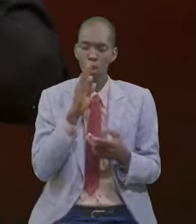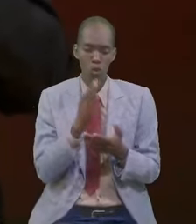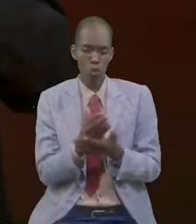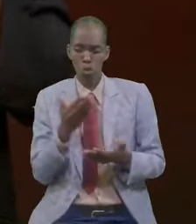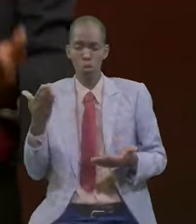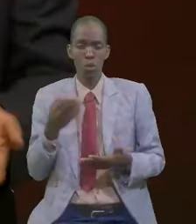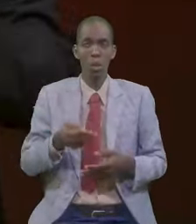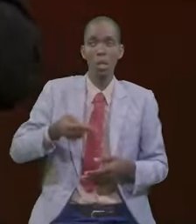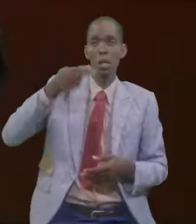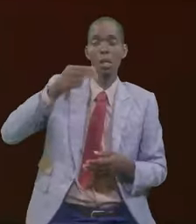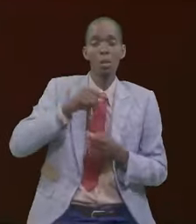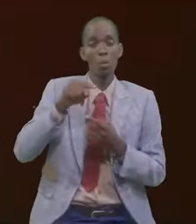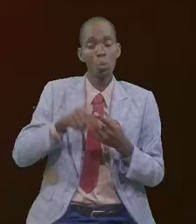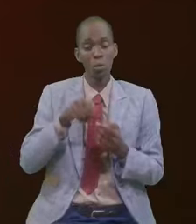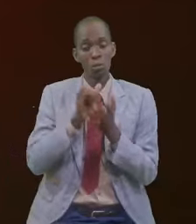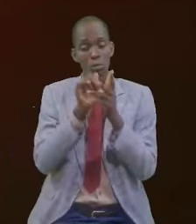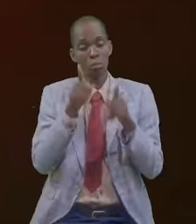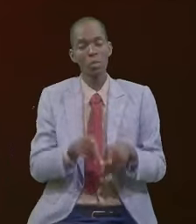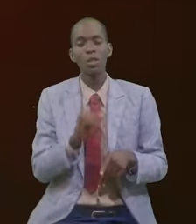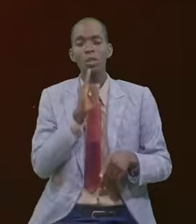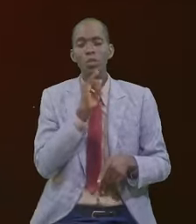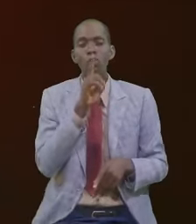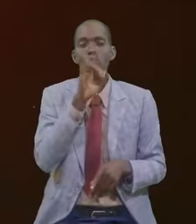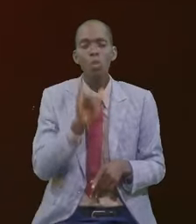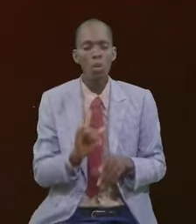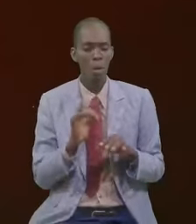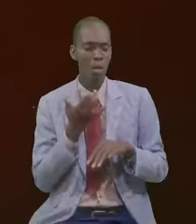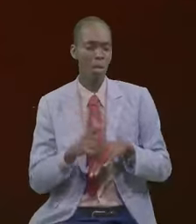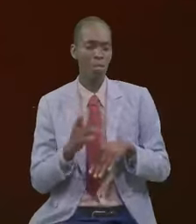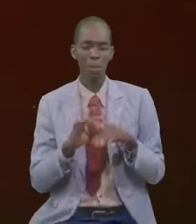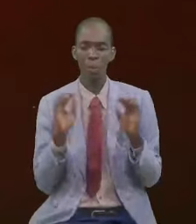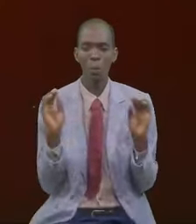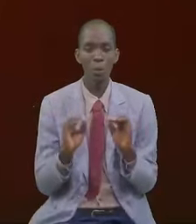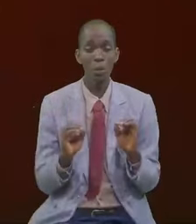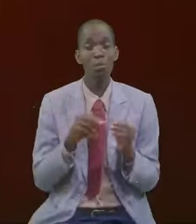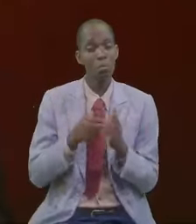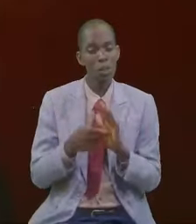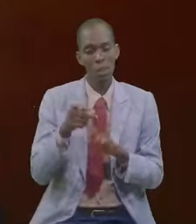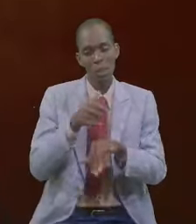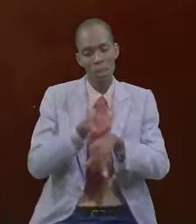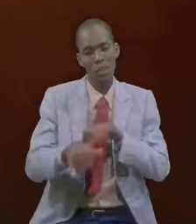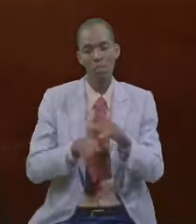se croit être quelque chose, quoi qu'il ne soit rien, il s'abuse lui-même.